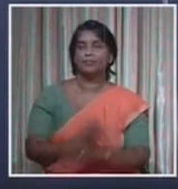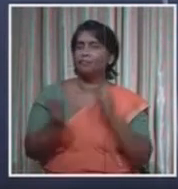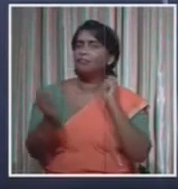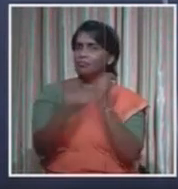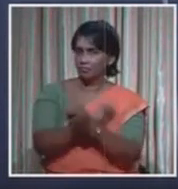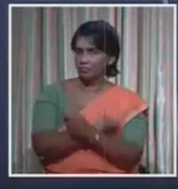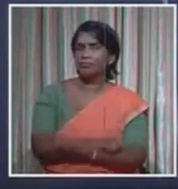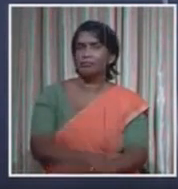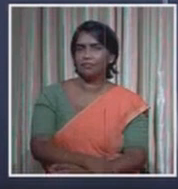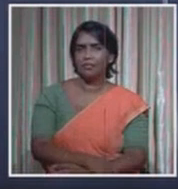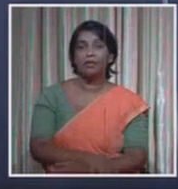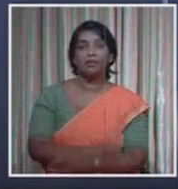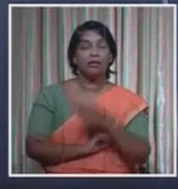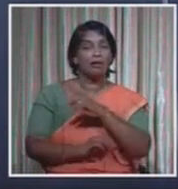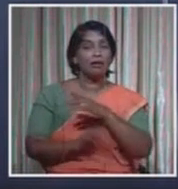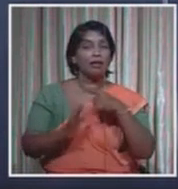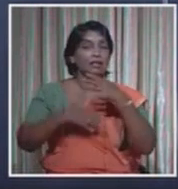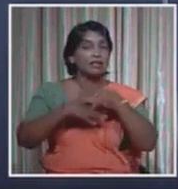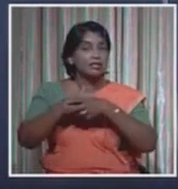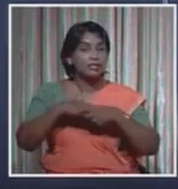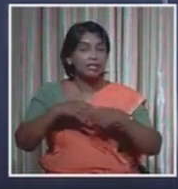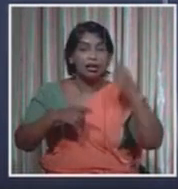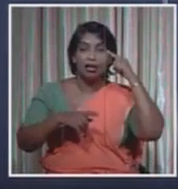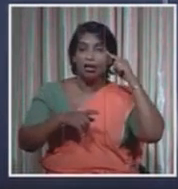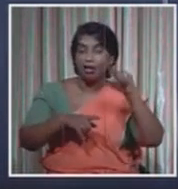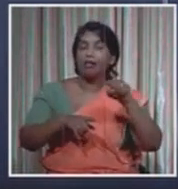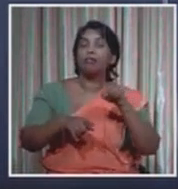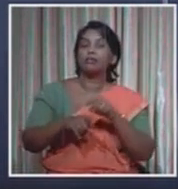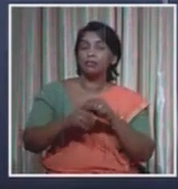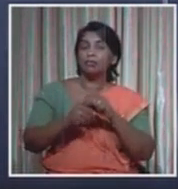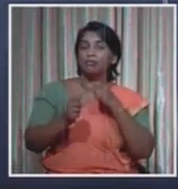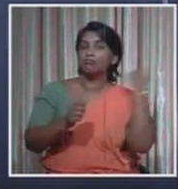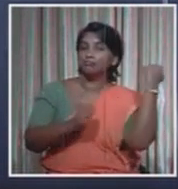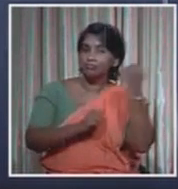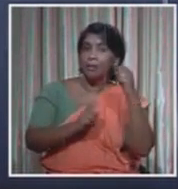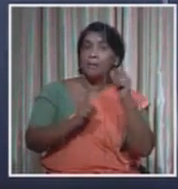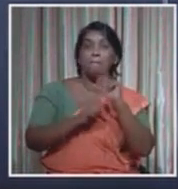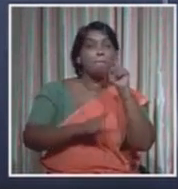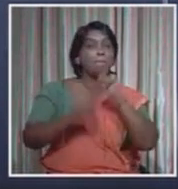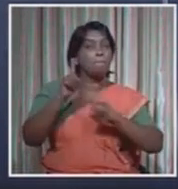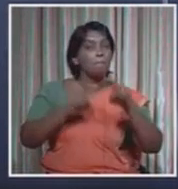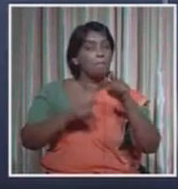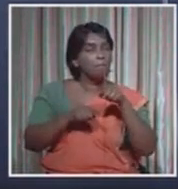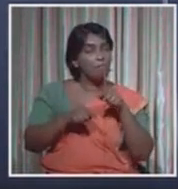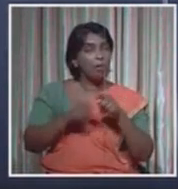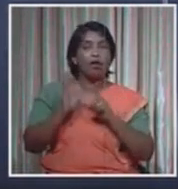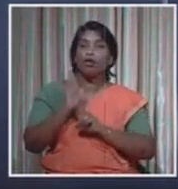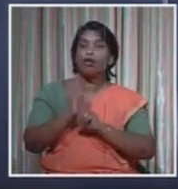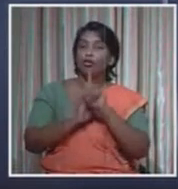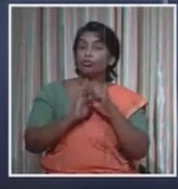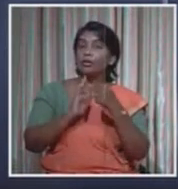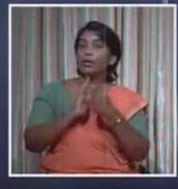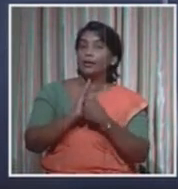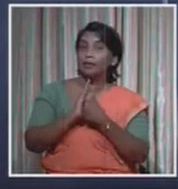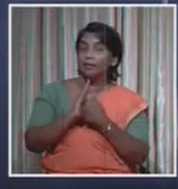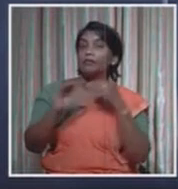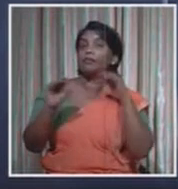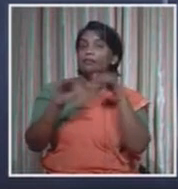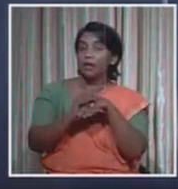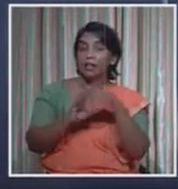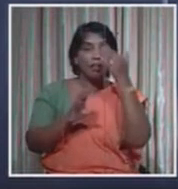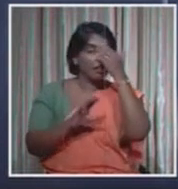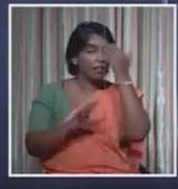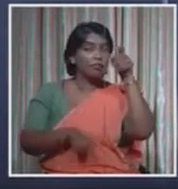සිස්ටම් චේන්ජ් එක. ජාතිවාදයට එරෙහිව කතා කරනවා පාර්ලිමේන්තුවේ උතුරුණගිරි නියෝජනය කරන්නා වූ